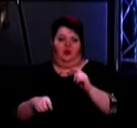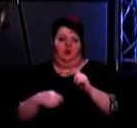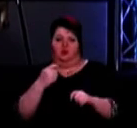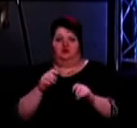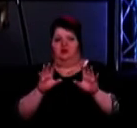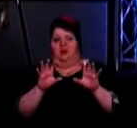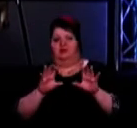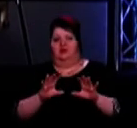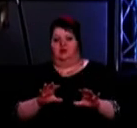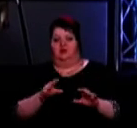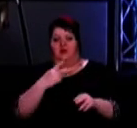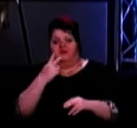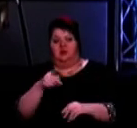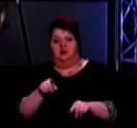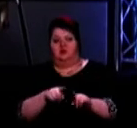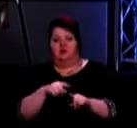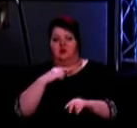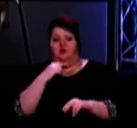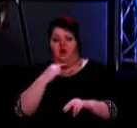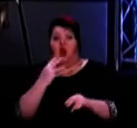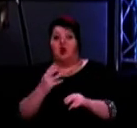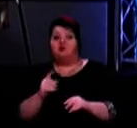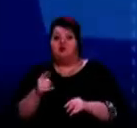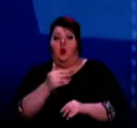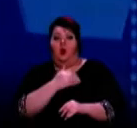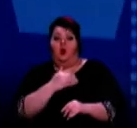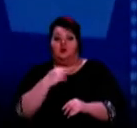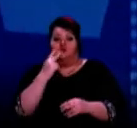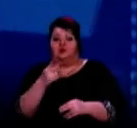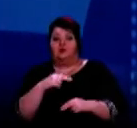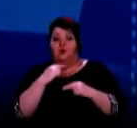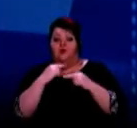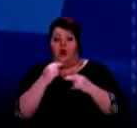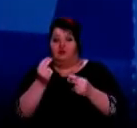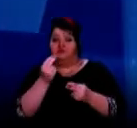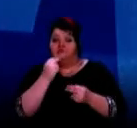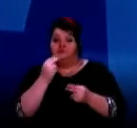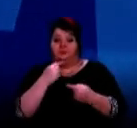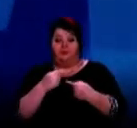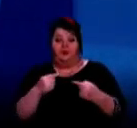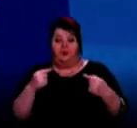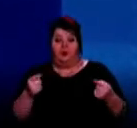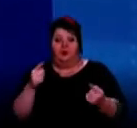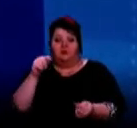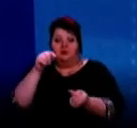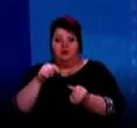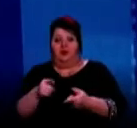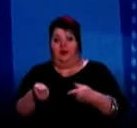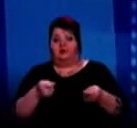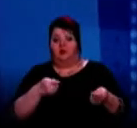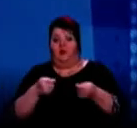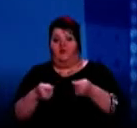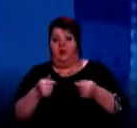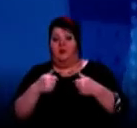законодавства. Тобто звертайте на це увагу. Ще на що я хочу звернути увагу, що продовольчі товари в нас належать до тих товарів, які